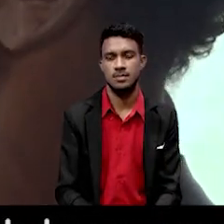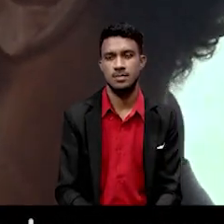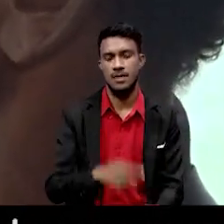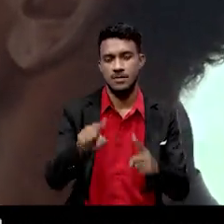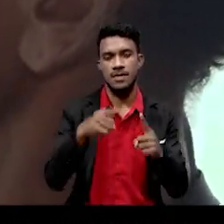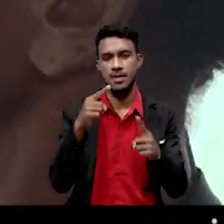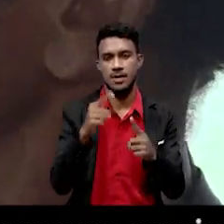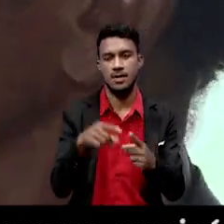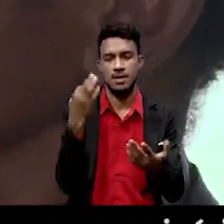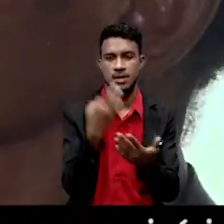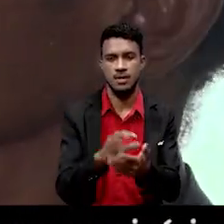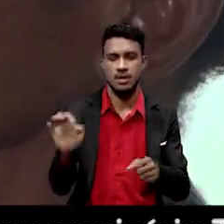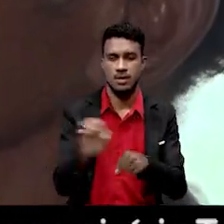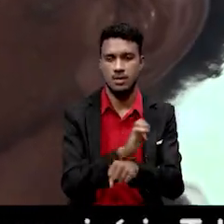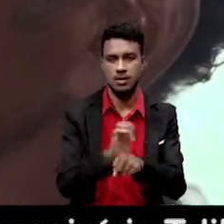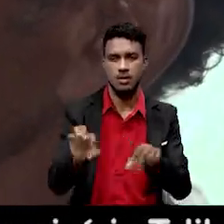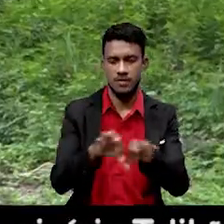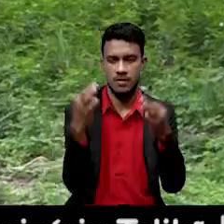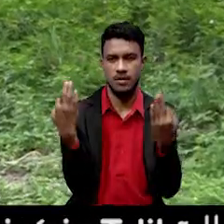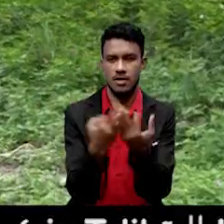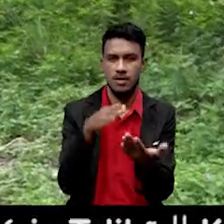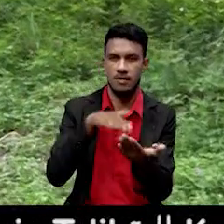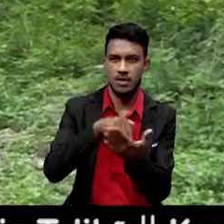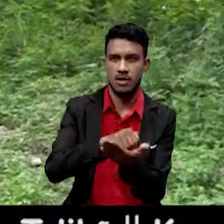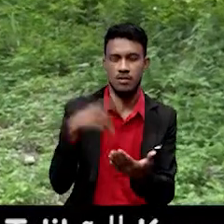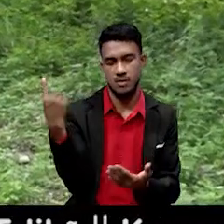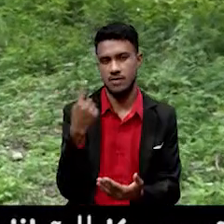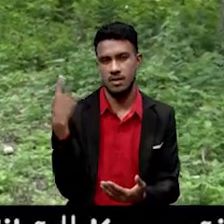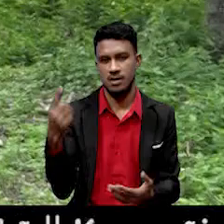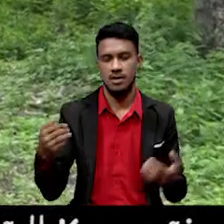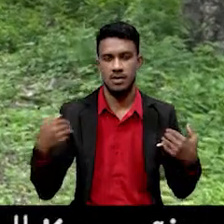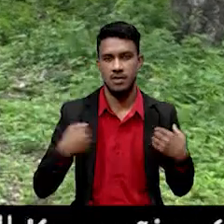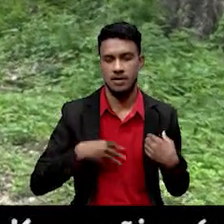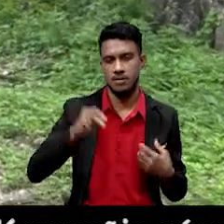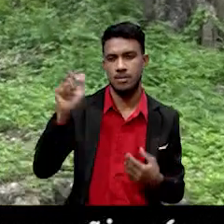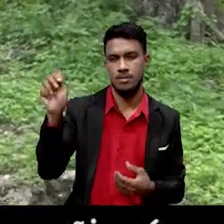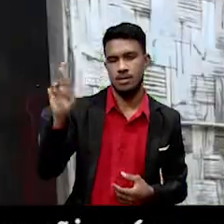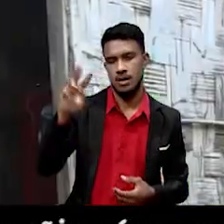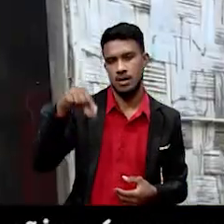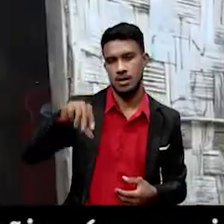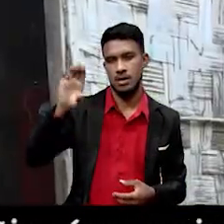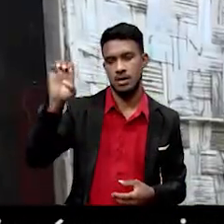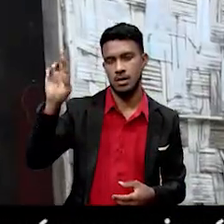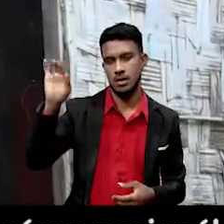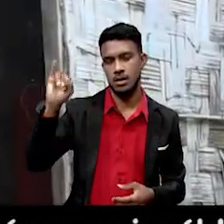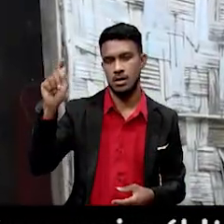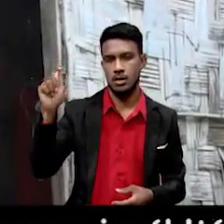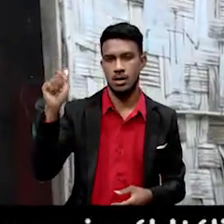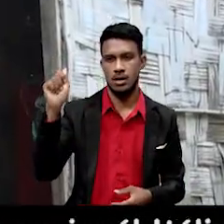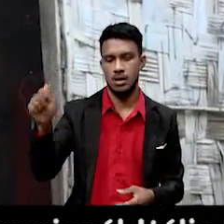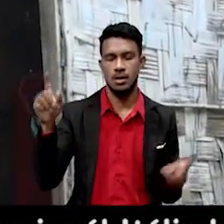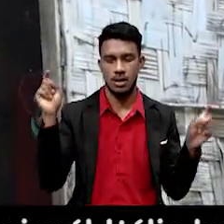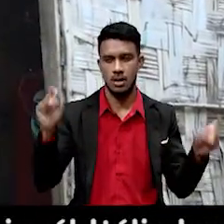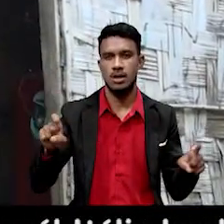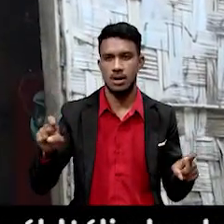Bengira rendimento economia familia nian fraku babebeik dala ruma markita honi familia tem ki kesi kabun